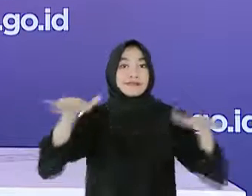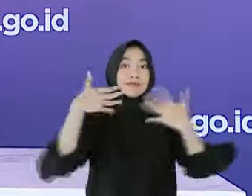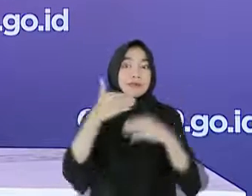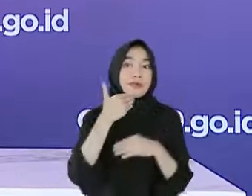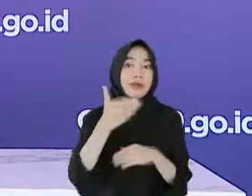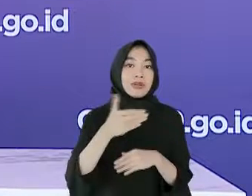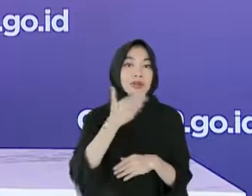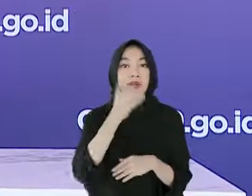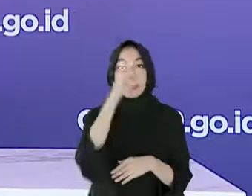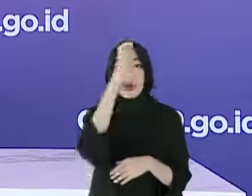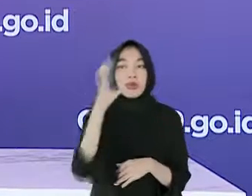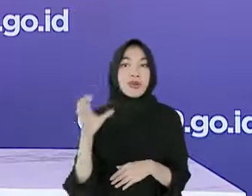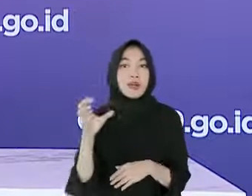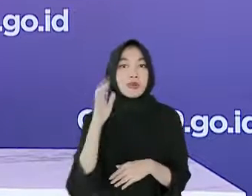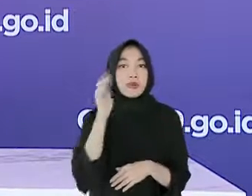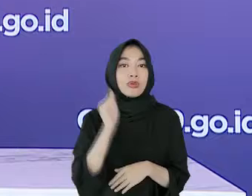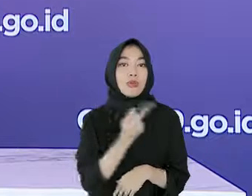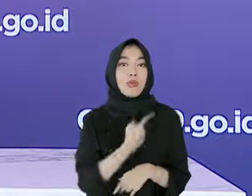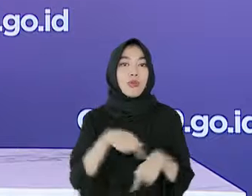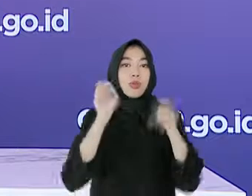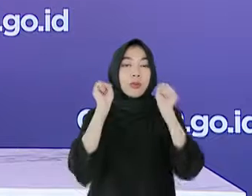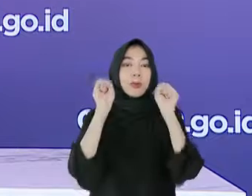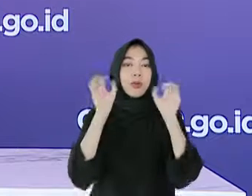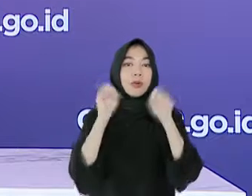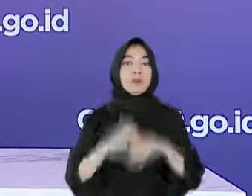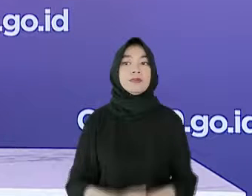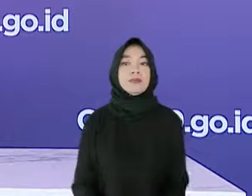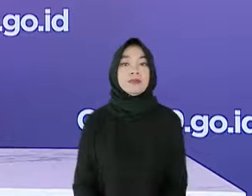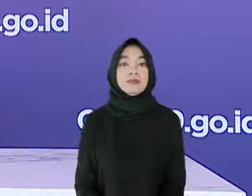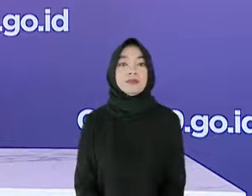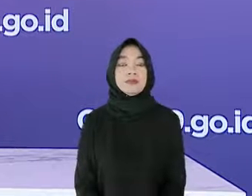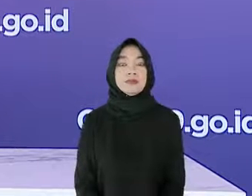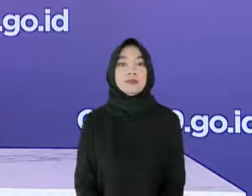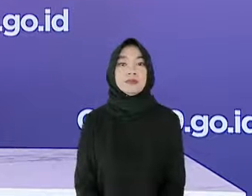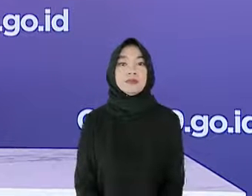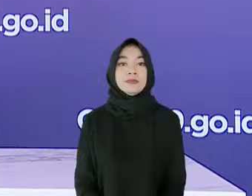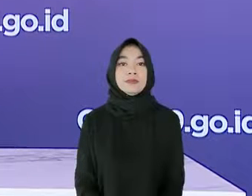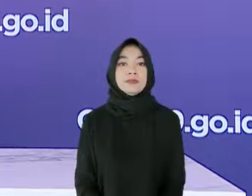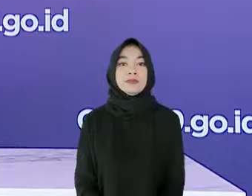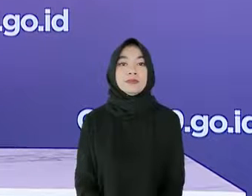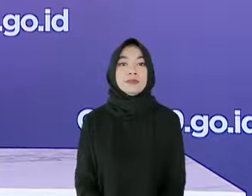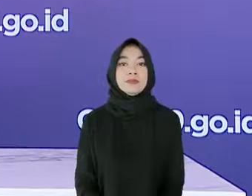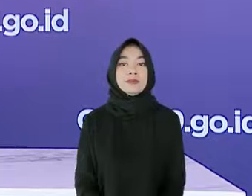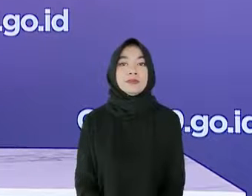perhatiannya. Selamat sore. Wassalamualaikum warahmatullahi wabarakatuh.